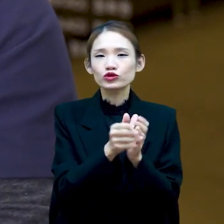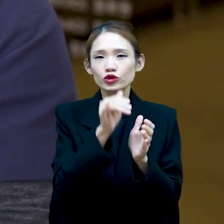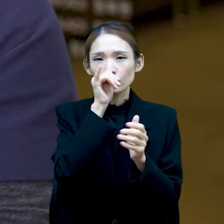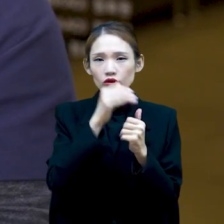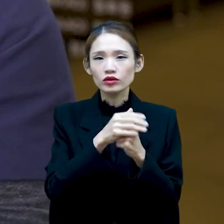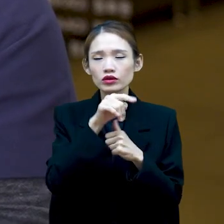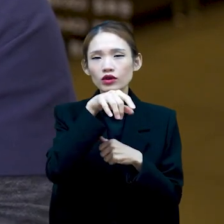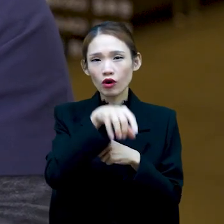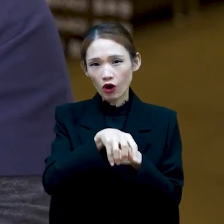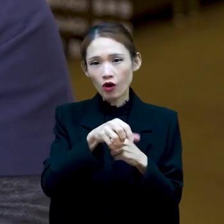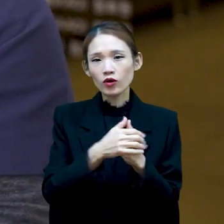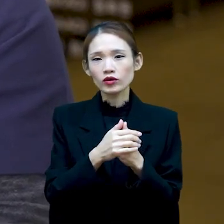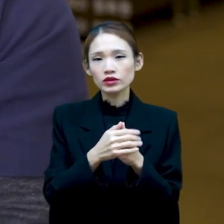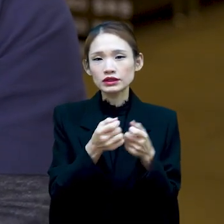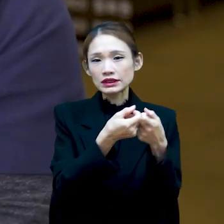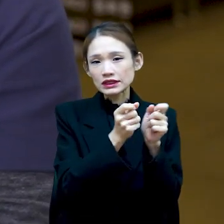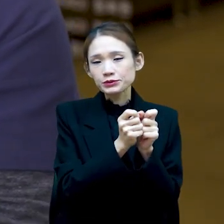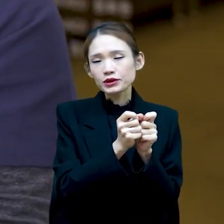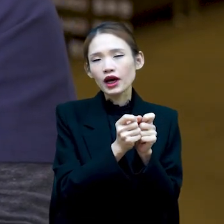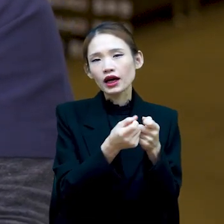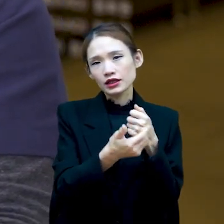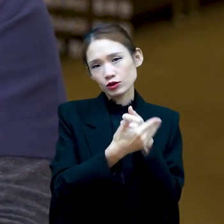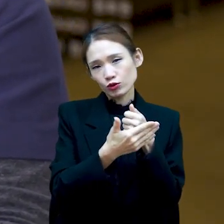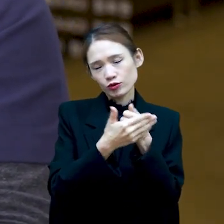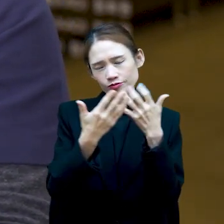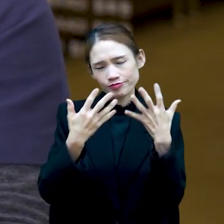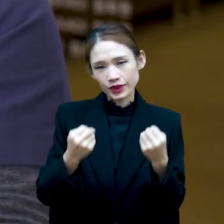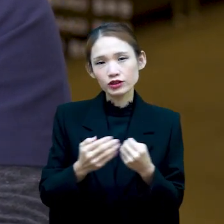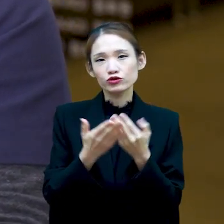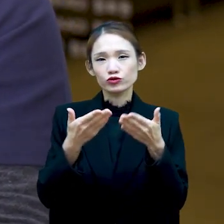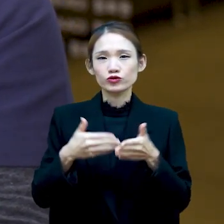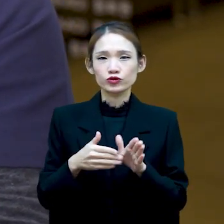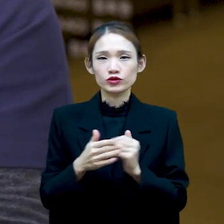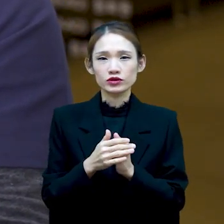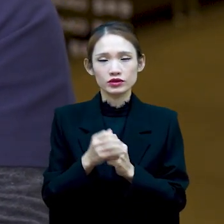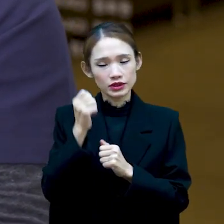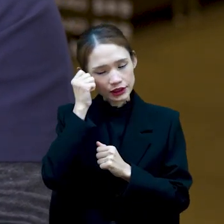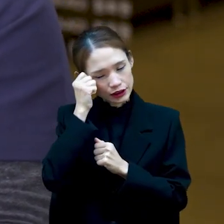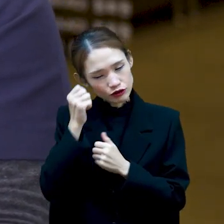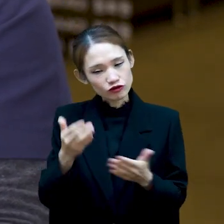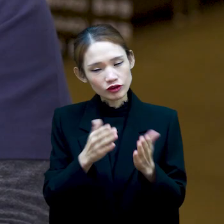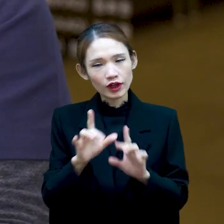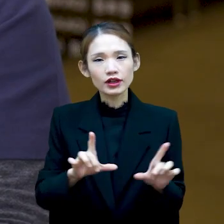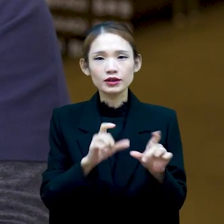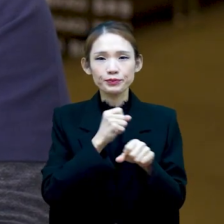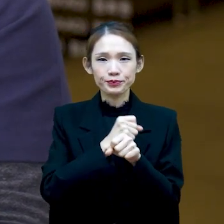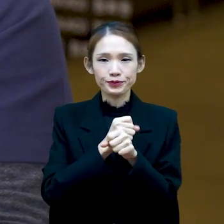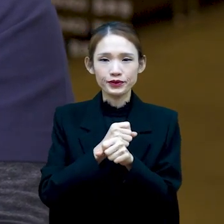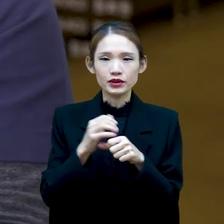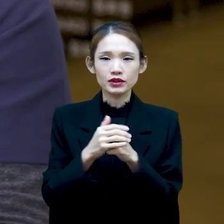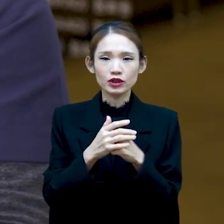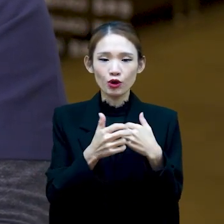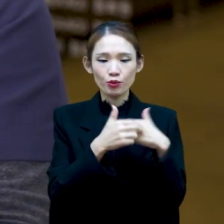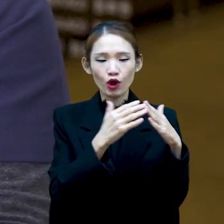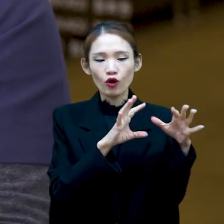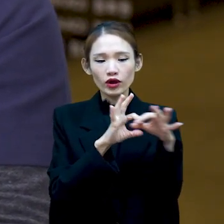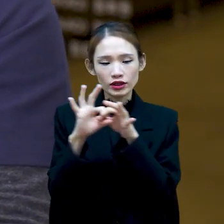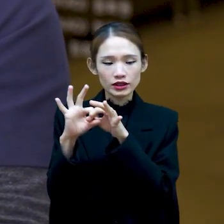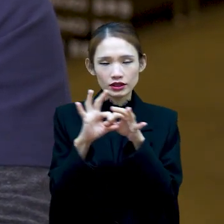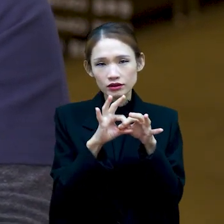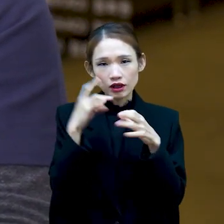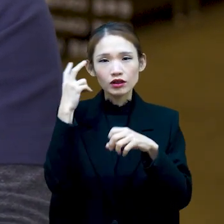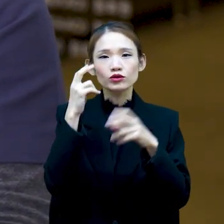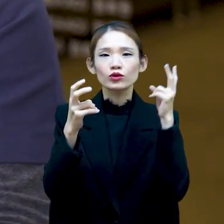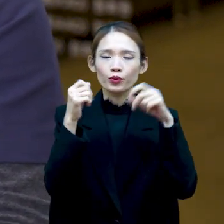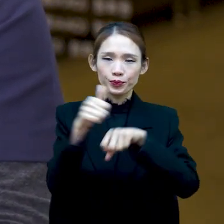그런 부서가 있는데 거기 팀장님이 진짜 많이 도와주셔가지고 이제 거기 병원 기숙사에서 지내면서 병원이랑 이어져